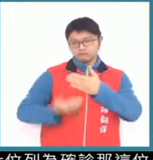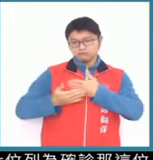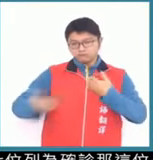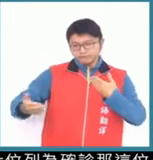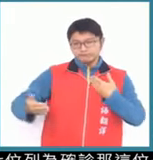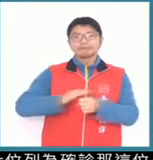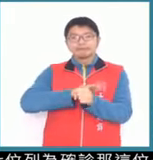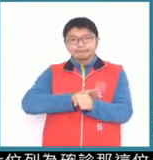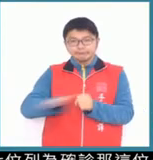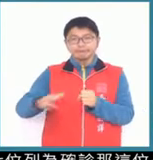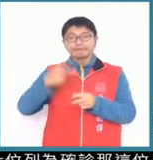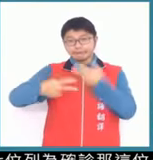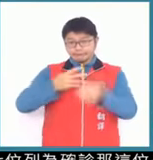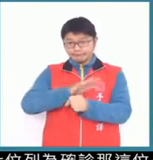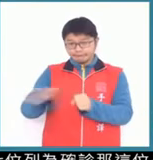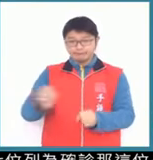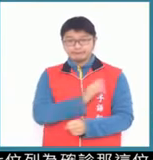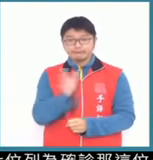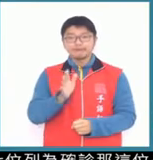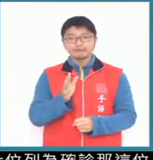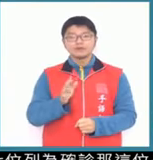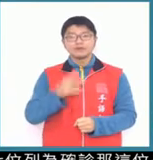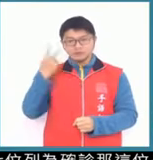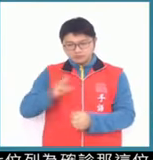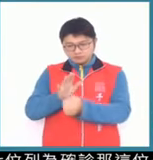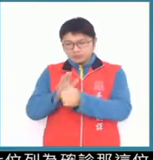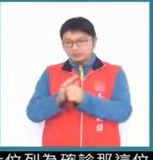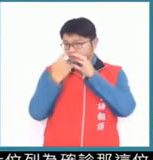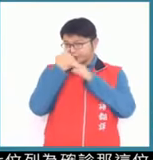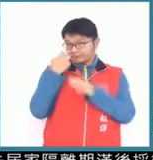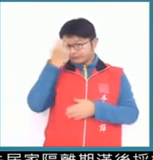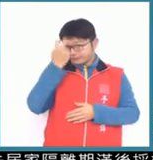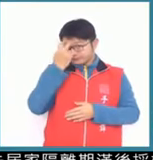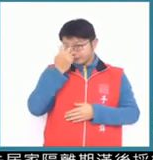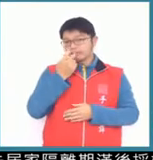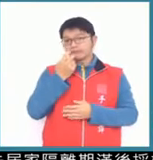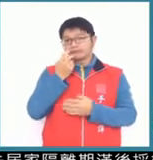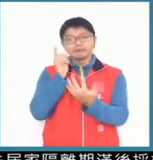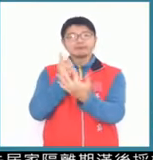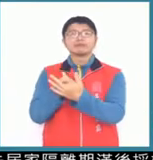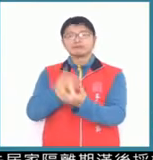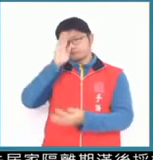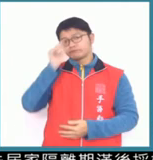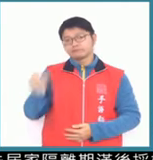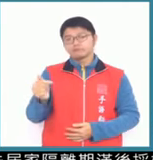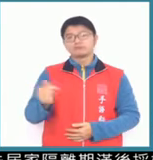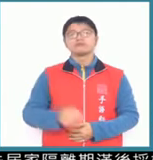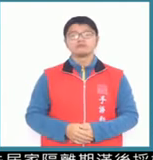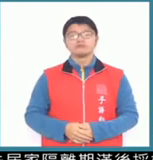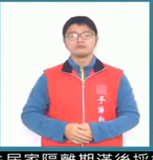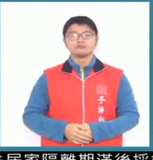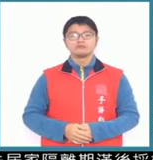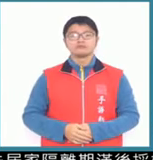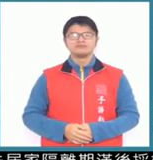满，裁剪确诊，这是属于期满裁剪的确诊个案，那一样列为确诊